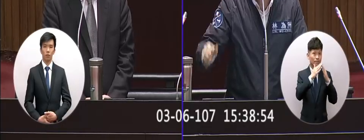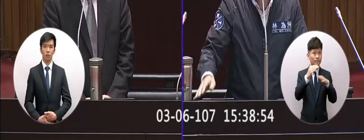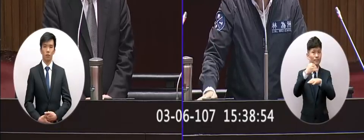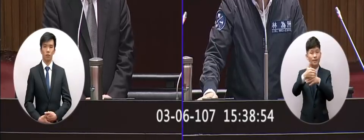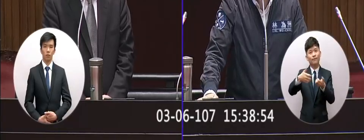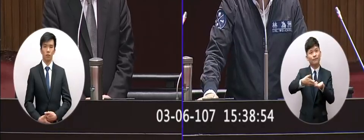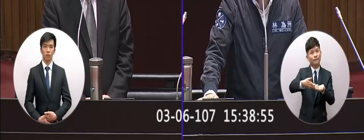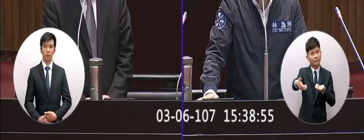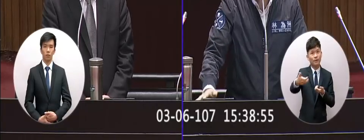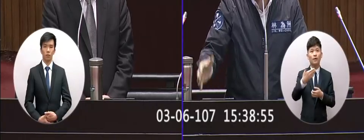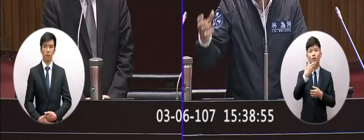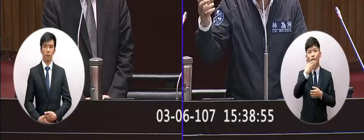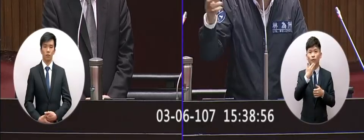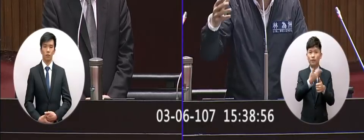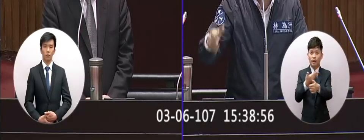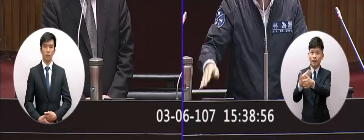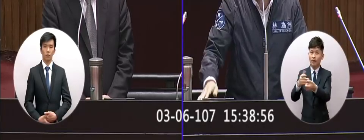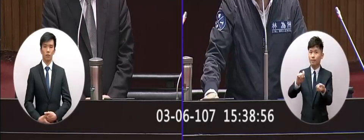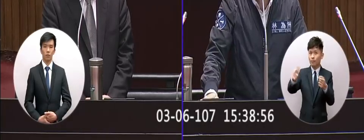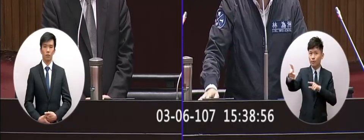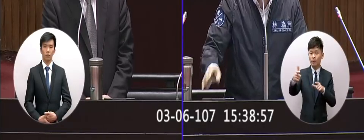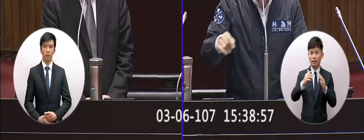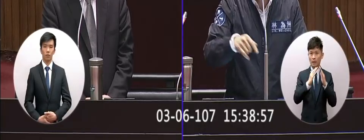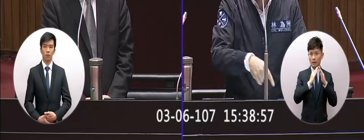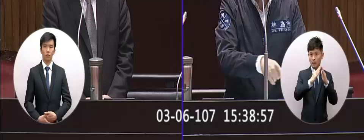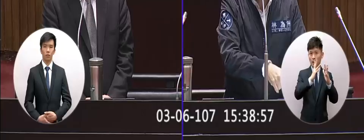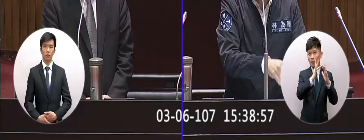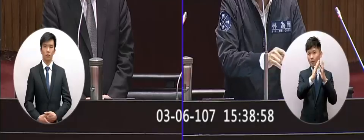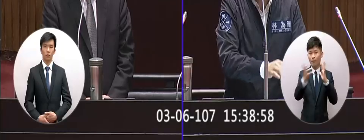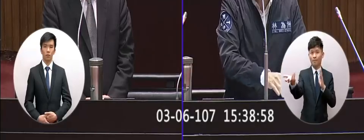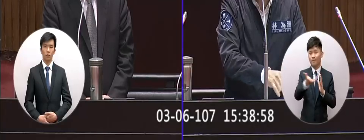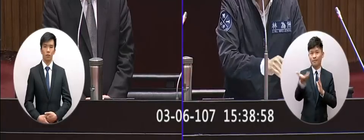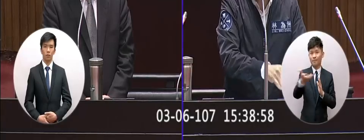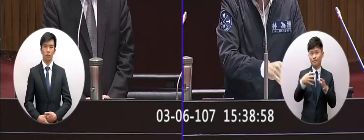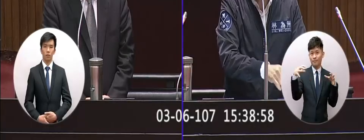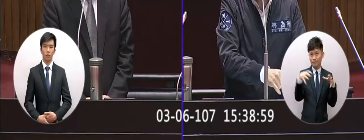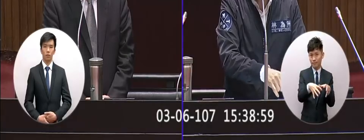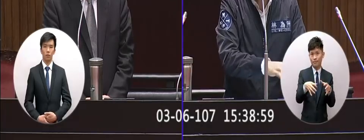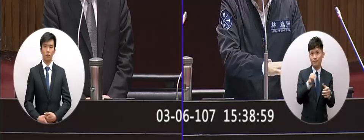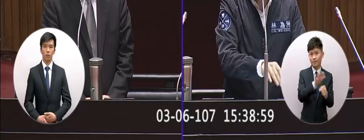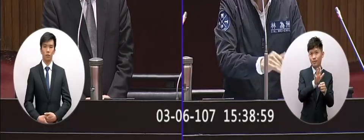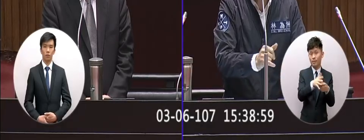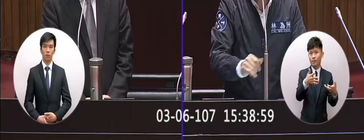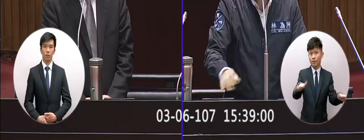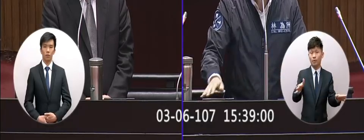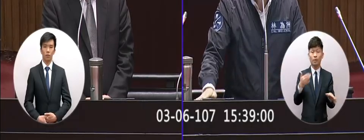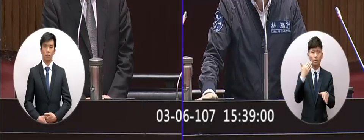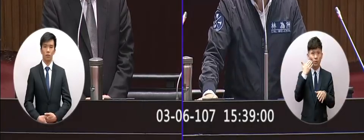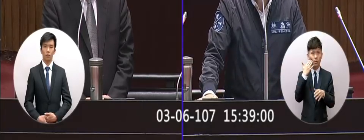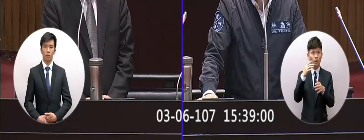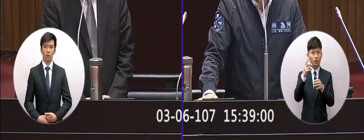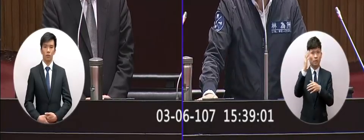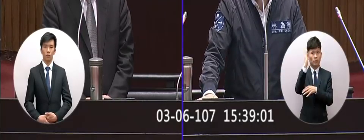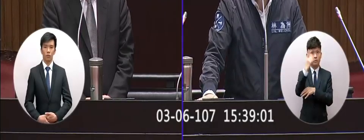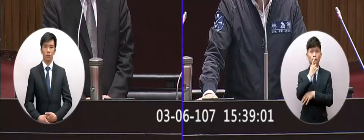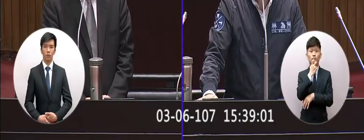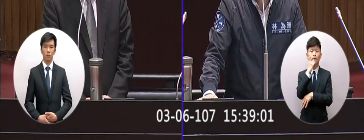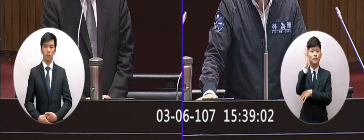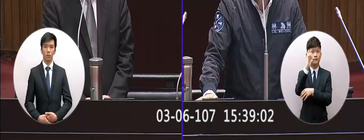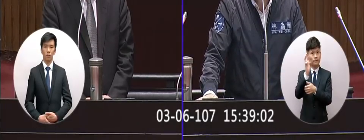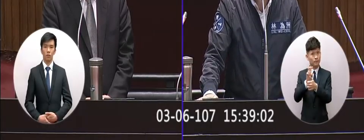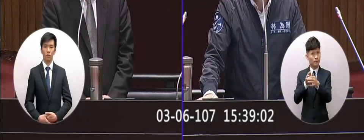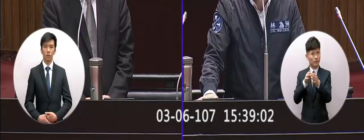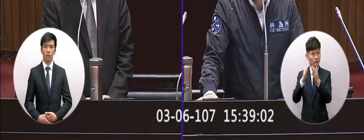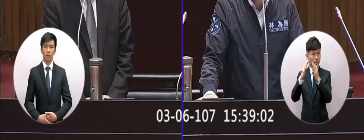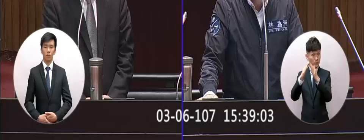各种福利往都市集中，如果在非直辖市有这样子的表现，那是